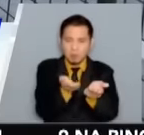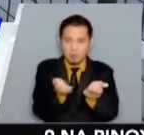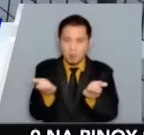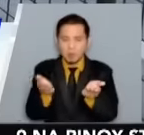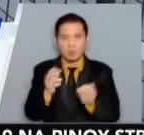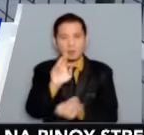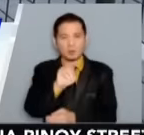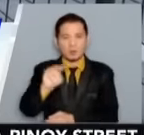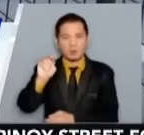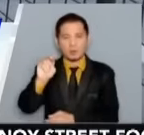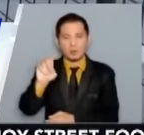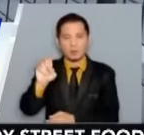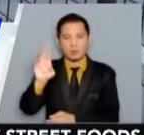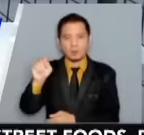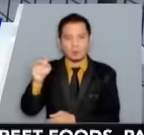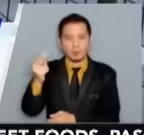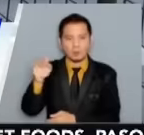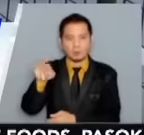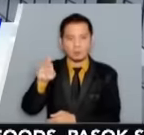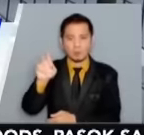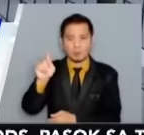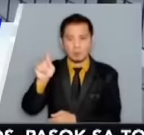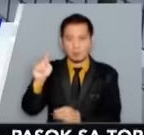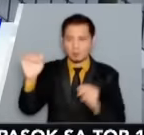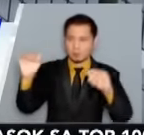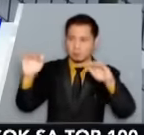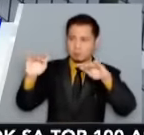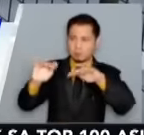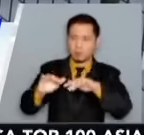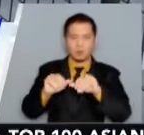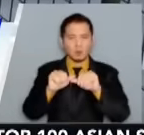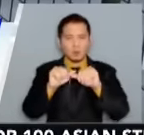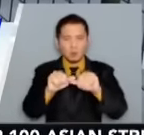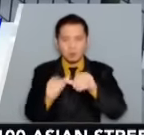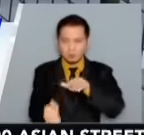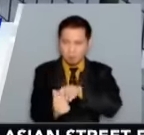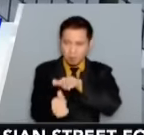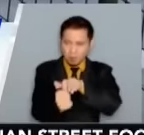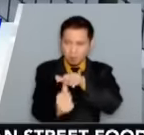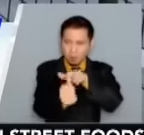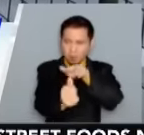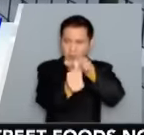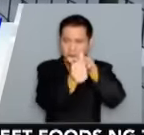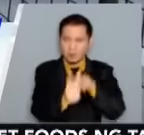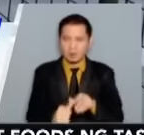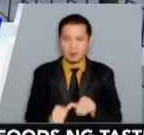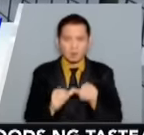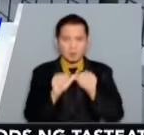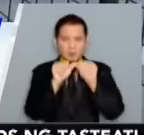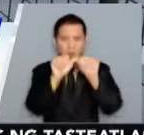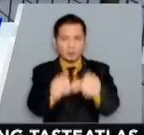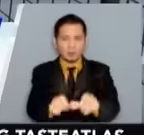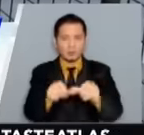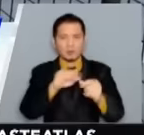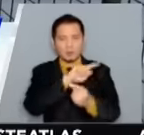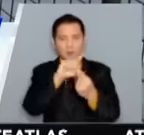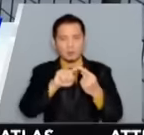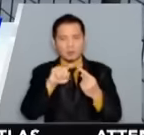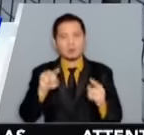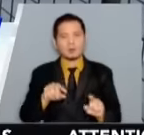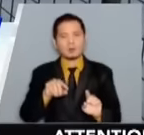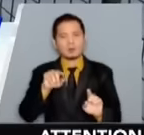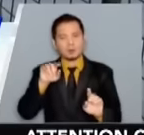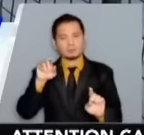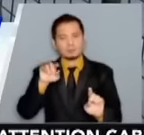So, inaasahan na po yan na tuloy-tuloy na po hanggang pagdating po ng Miyerkules hanggang Huwebes Santo